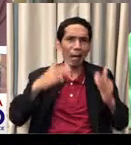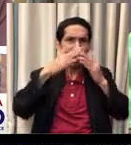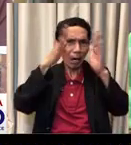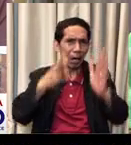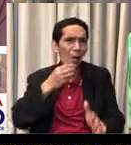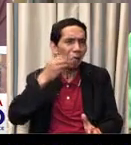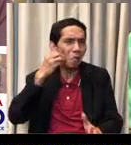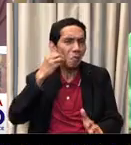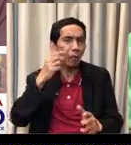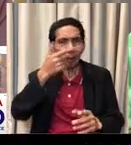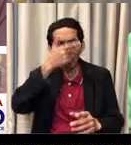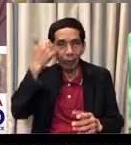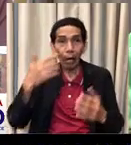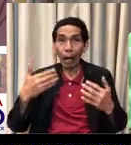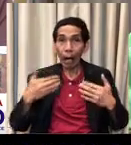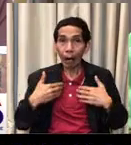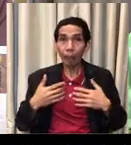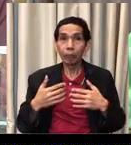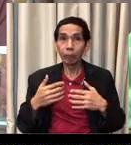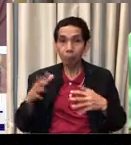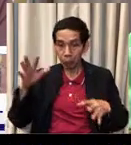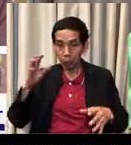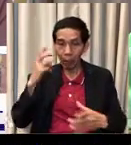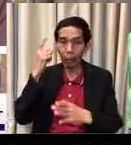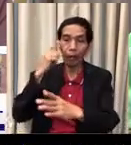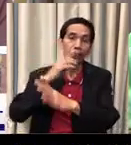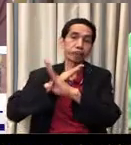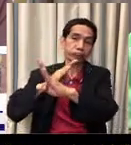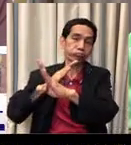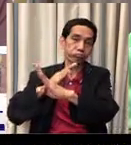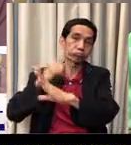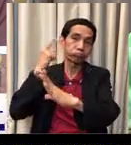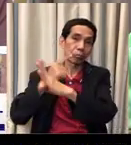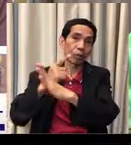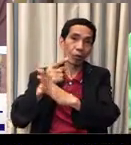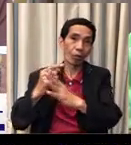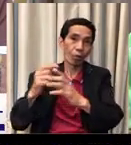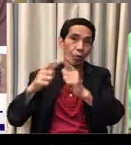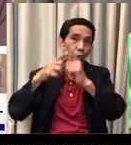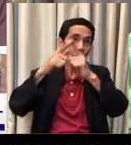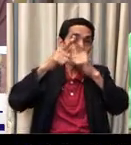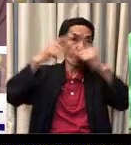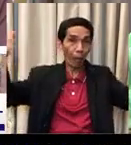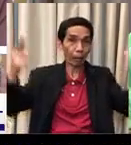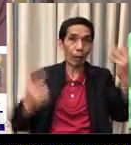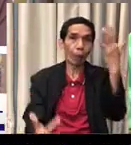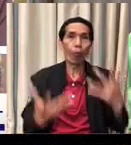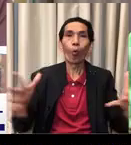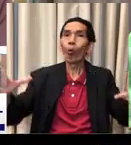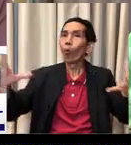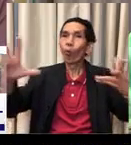eh. Dala nun, nagkaroon ng pagkabalam, lumaki ang apoy, ubos lahat ang